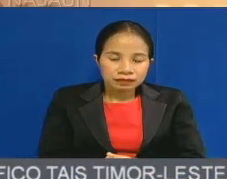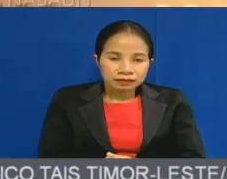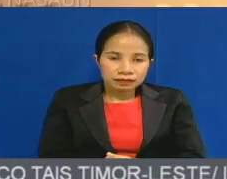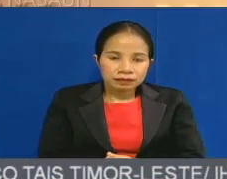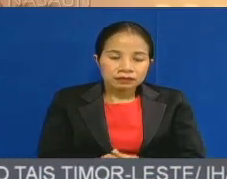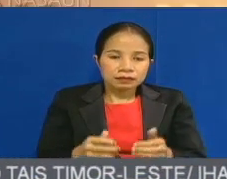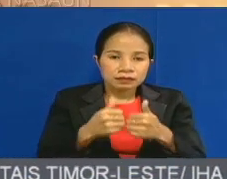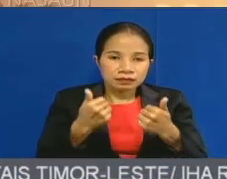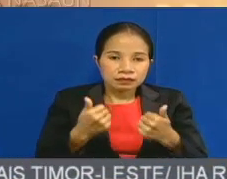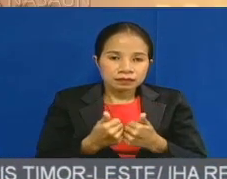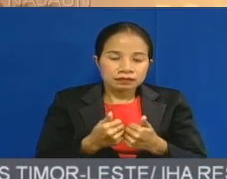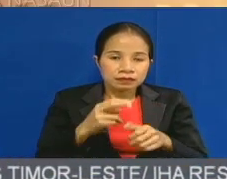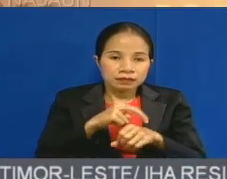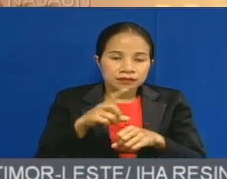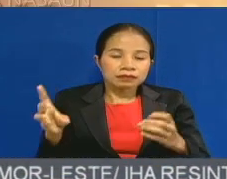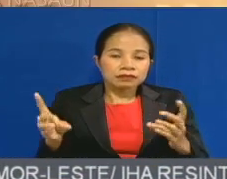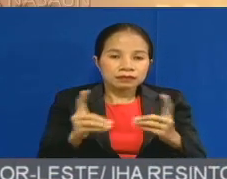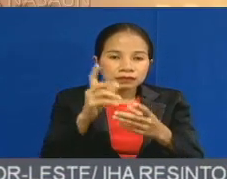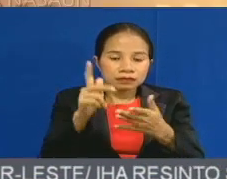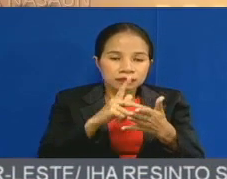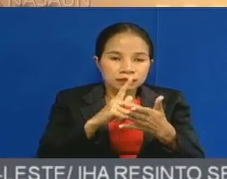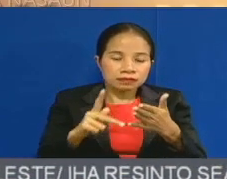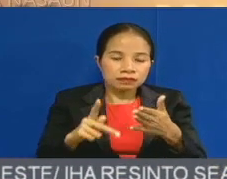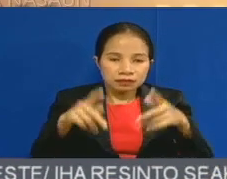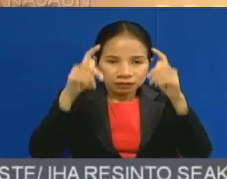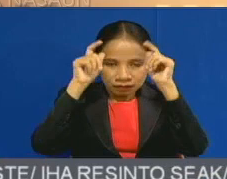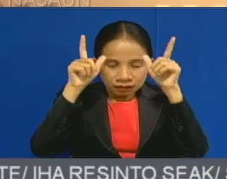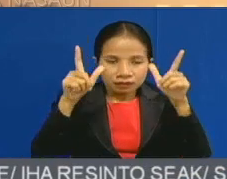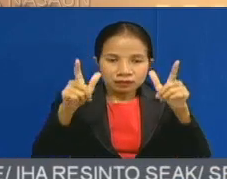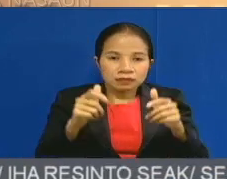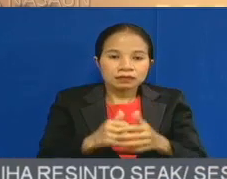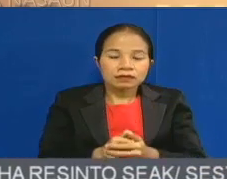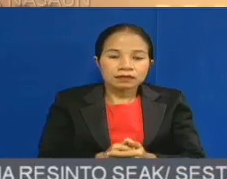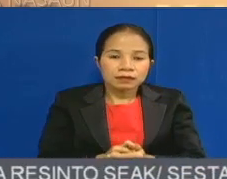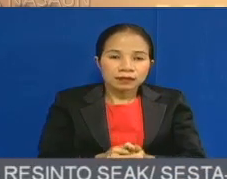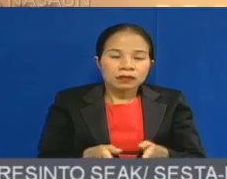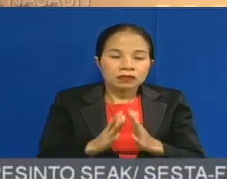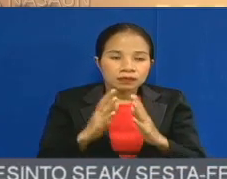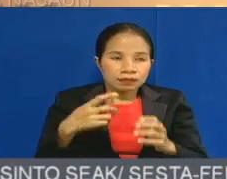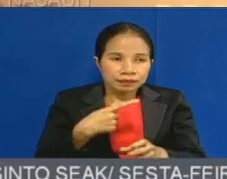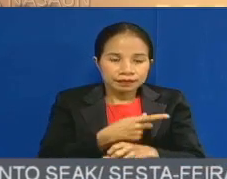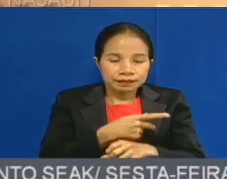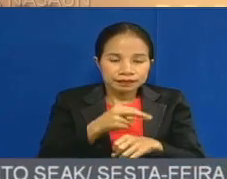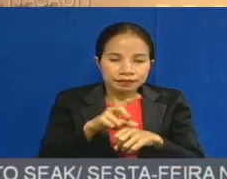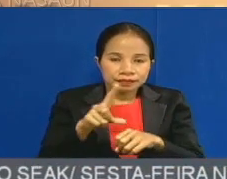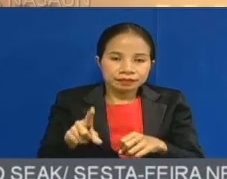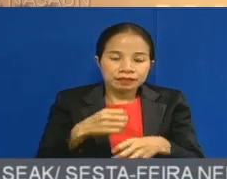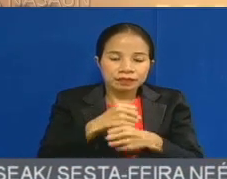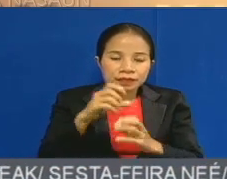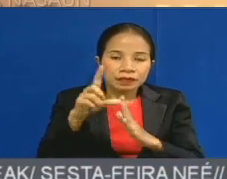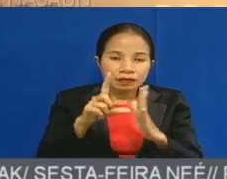Alianța Națională contra Crimei Infantice de Timor-Leste, ANCITL, și Parlamentul Național au creat